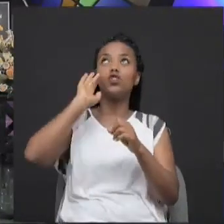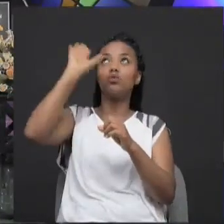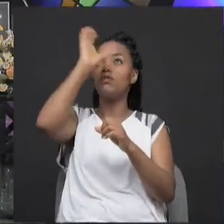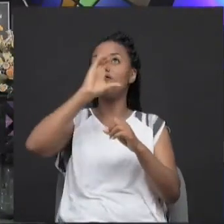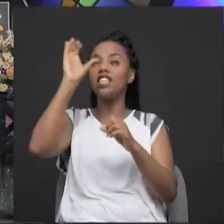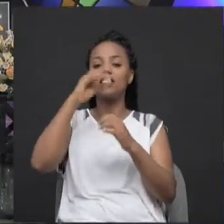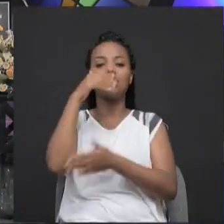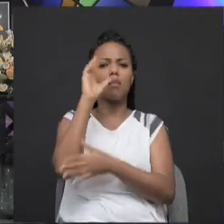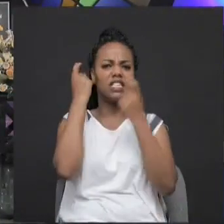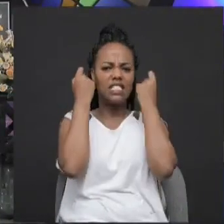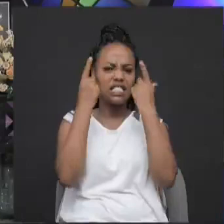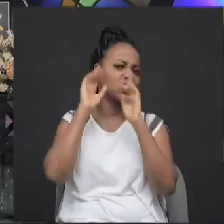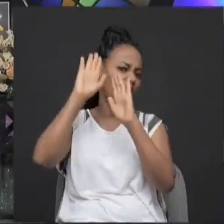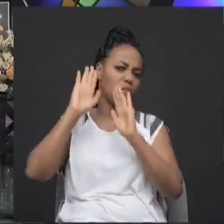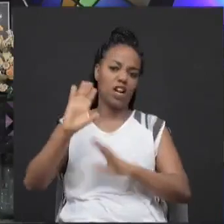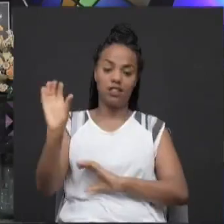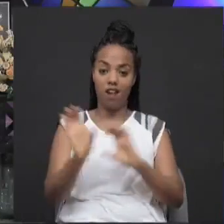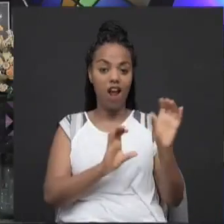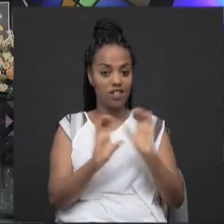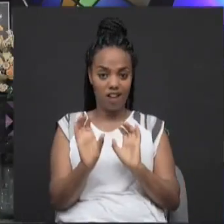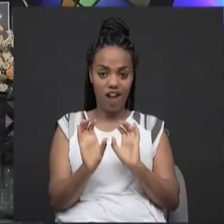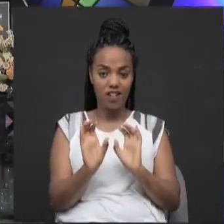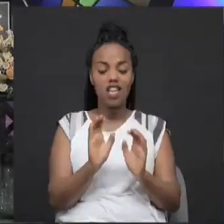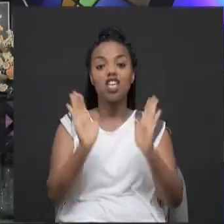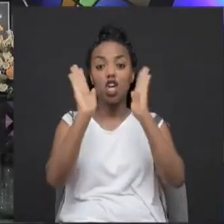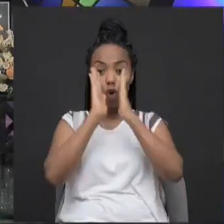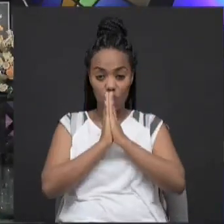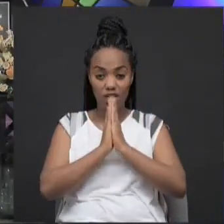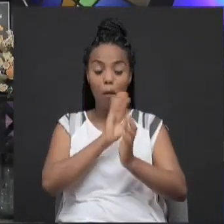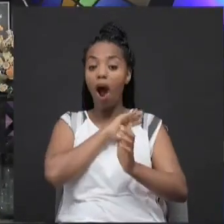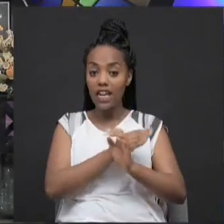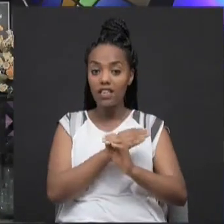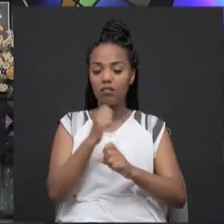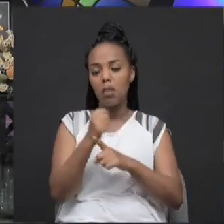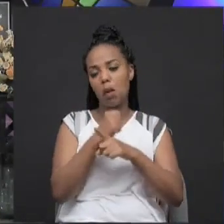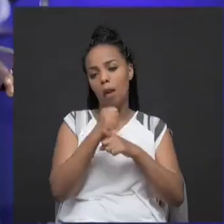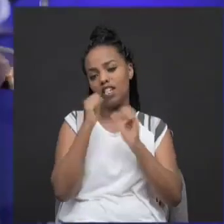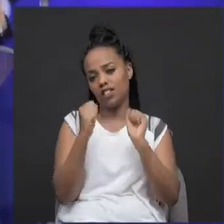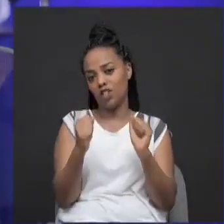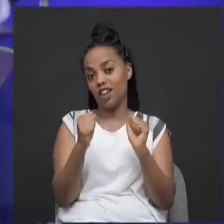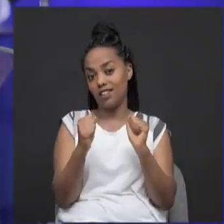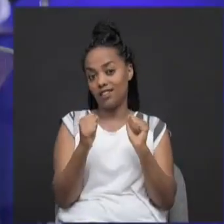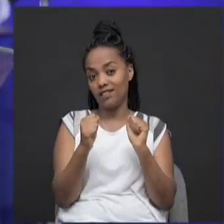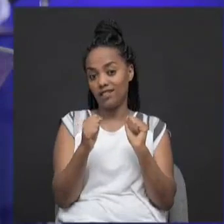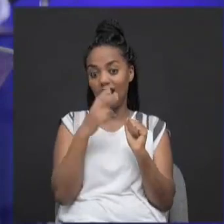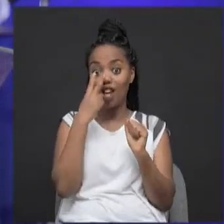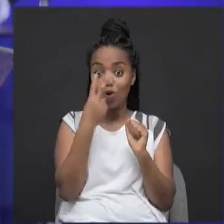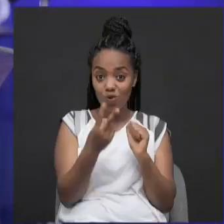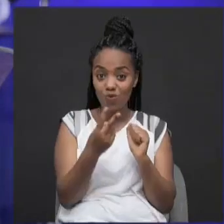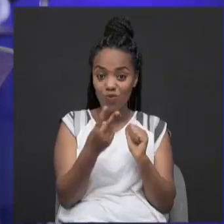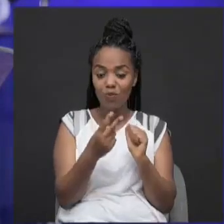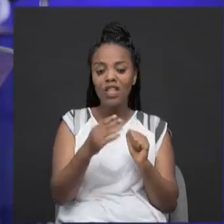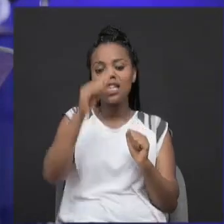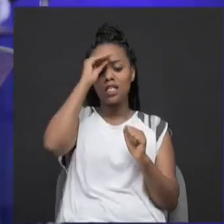ድንቅና ተአምራትን ያደርጋል የጸሎትንም ኃይል መለማመድ እንችላለን አያችሁ